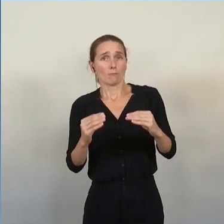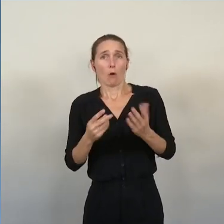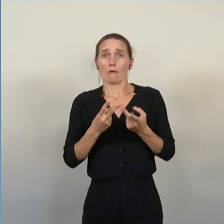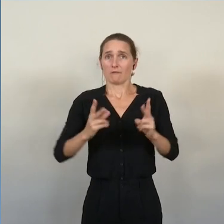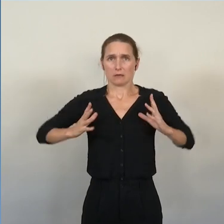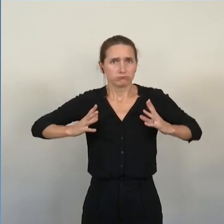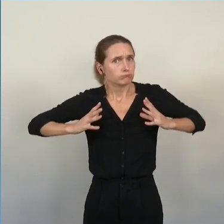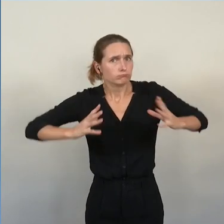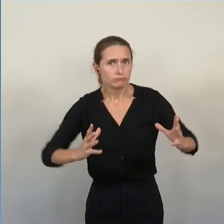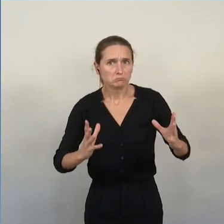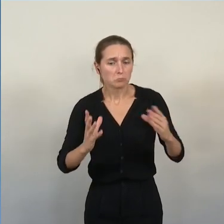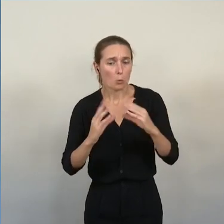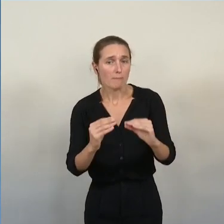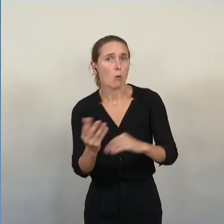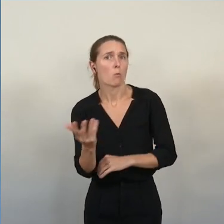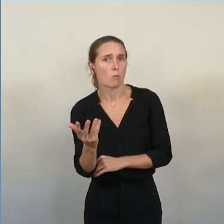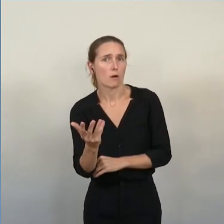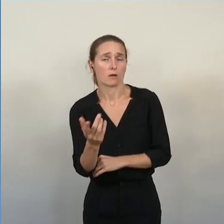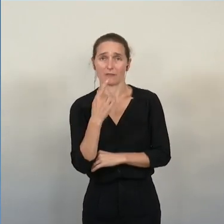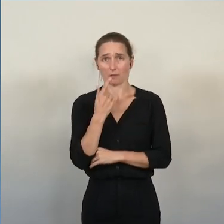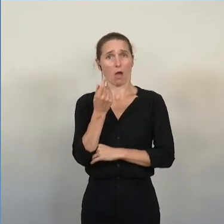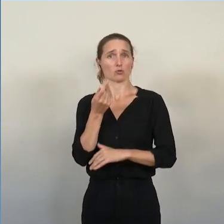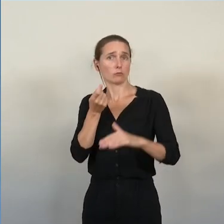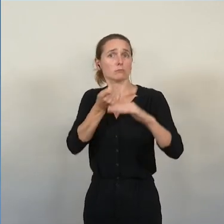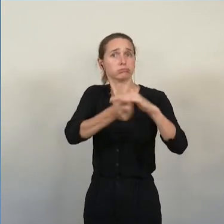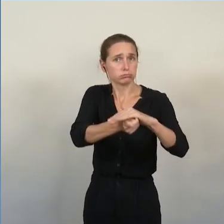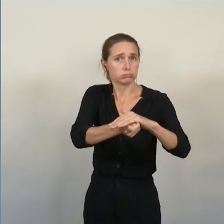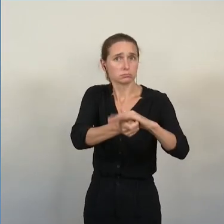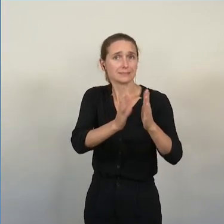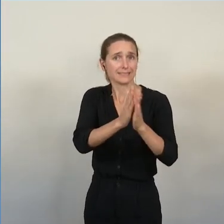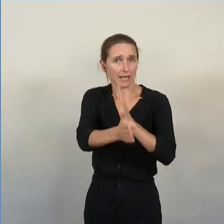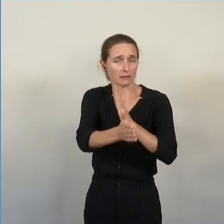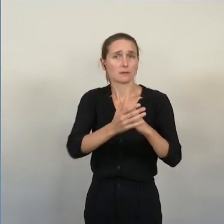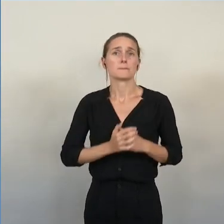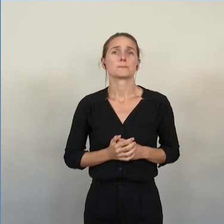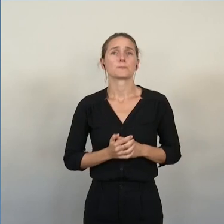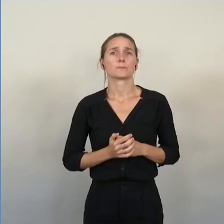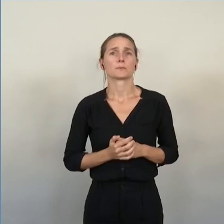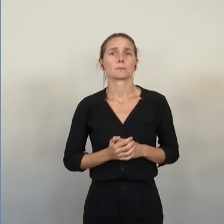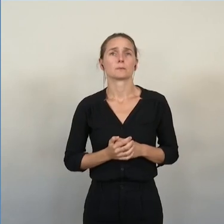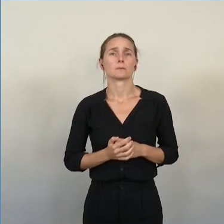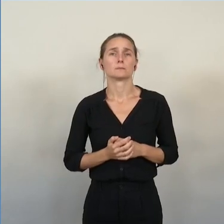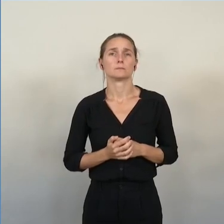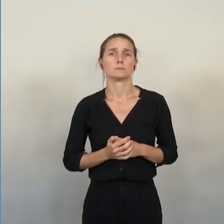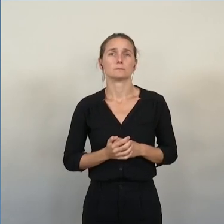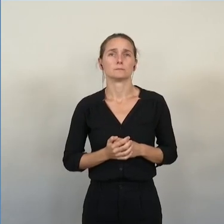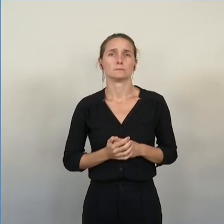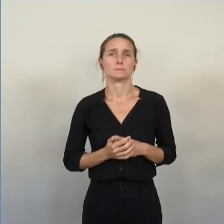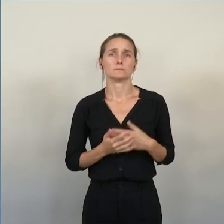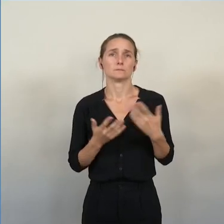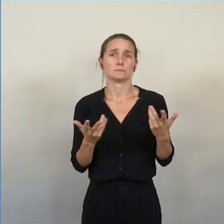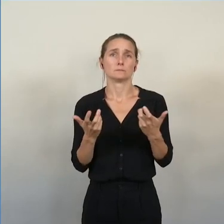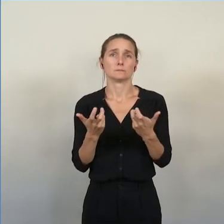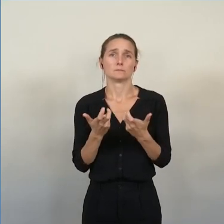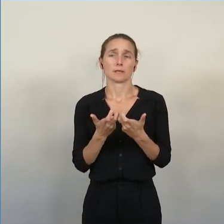ce projet ça veut dire une contribution financière directe de la ville au projet pour venir en en en en bouclage en